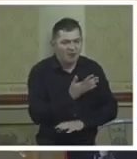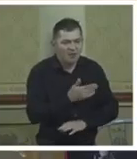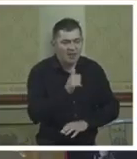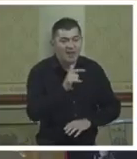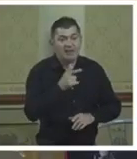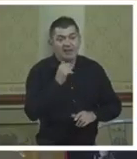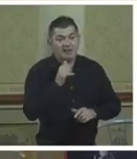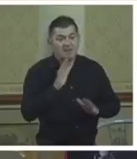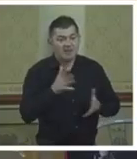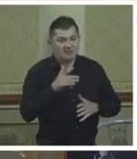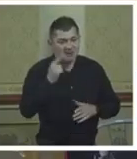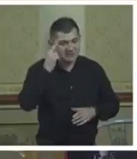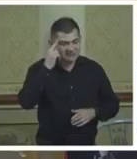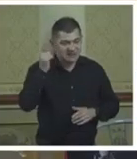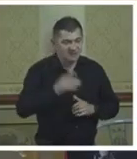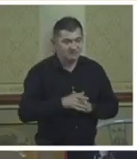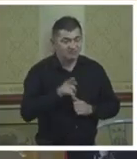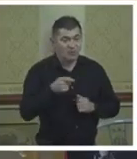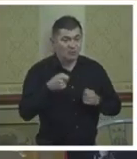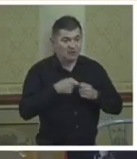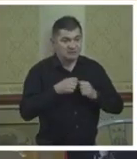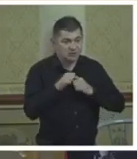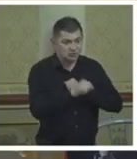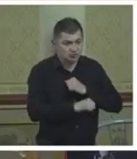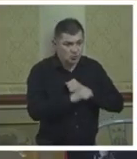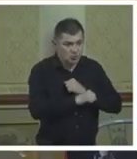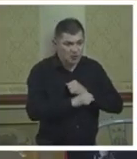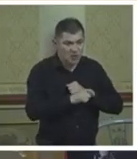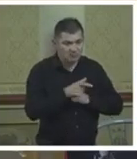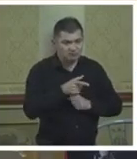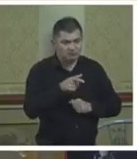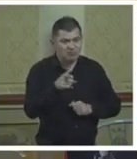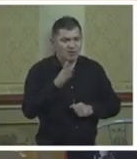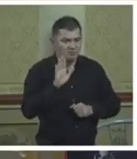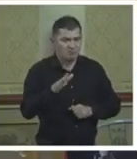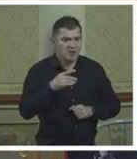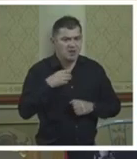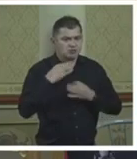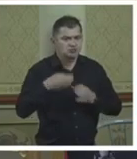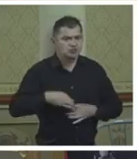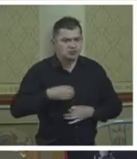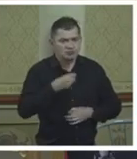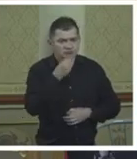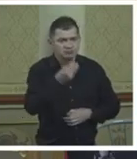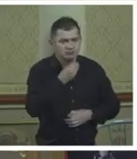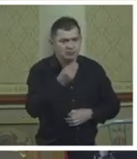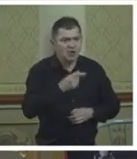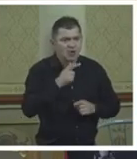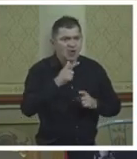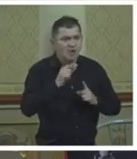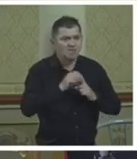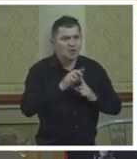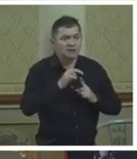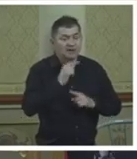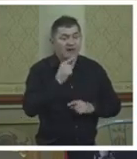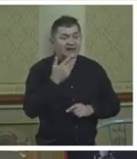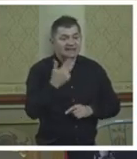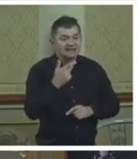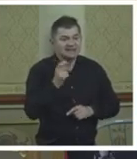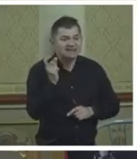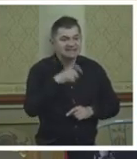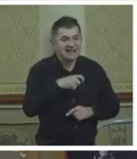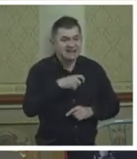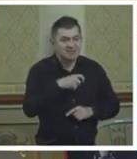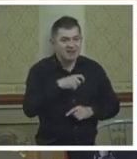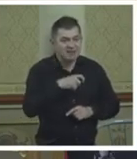ni znanja. Što se tiče studija, gospodine Korlet, vi ste poznati po vašoj stručnoj izjavi da je Torkret 30 cm debel,